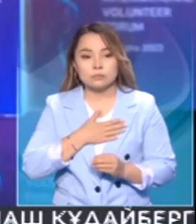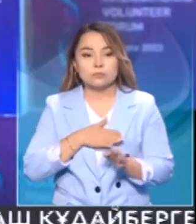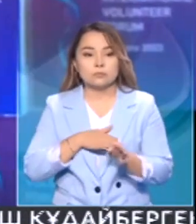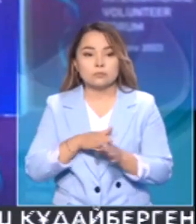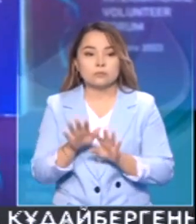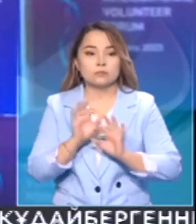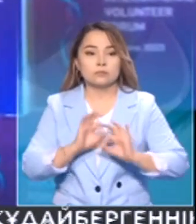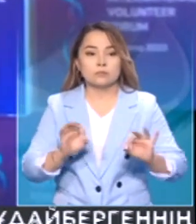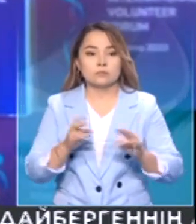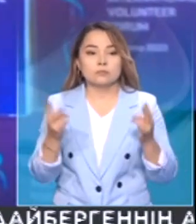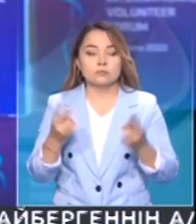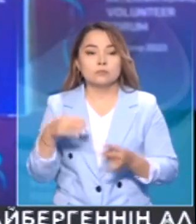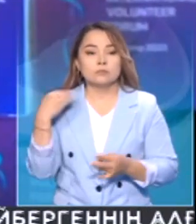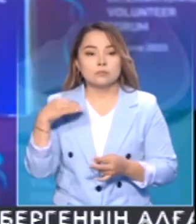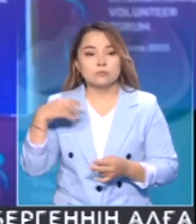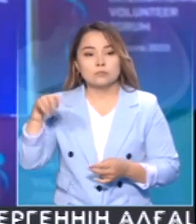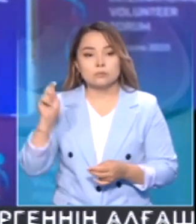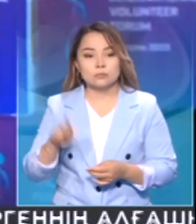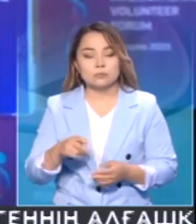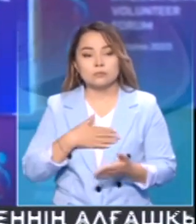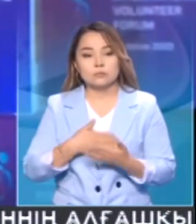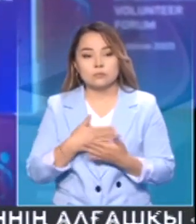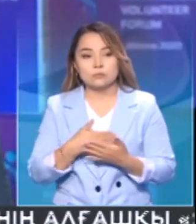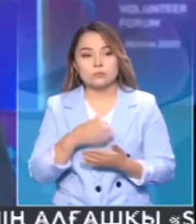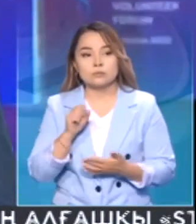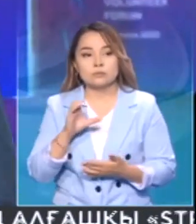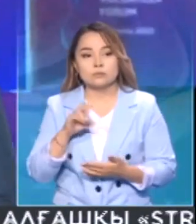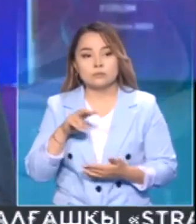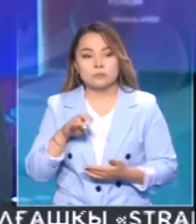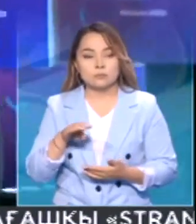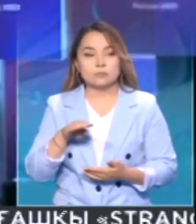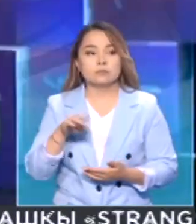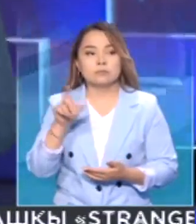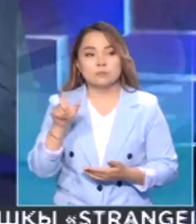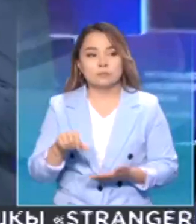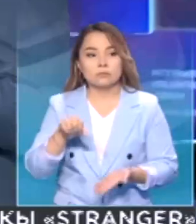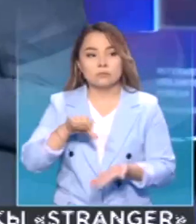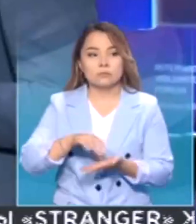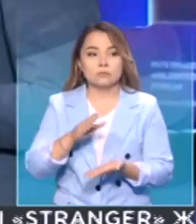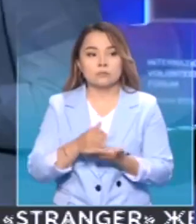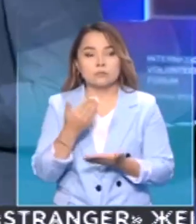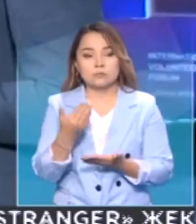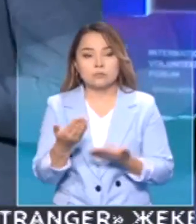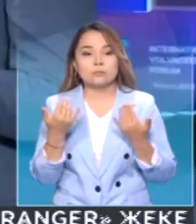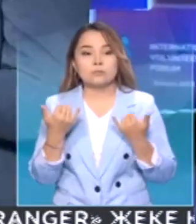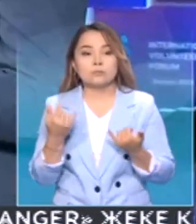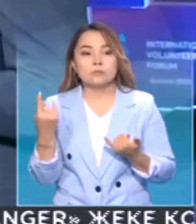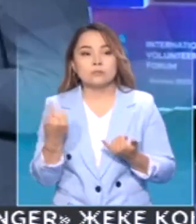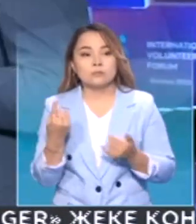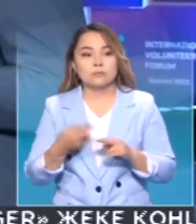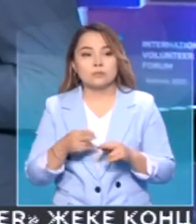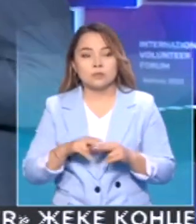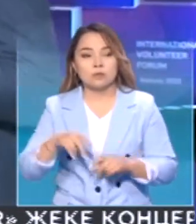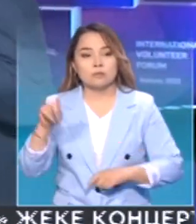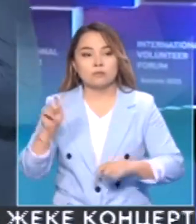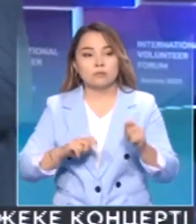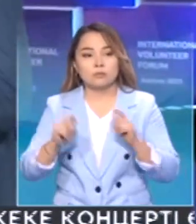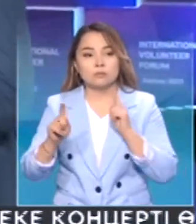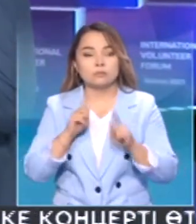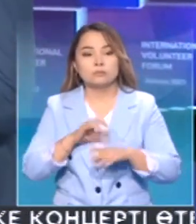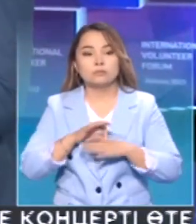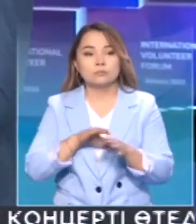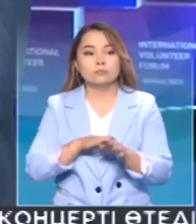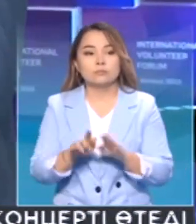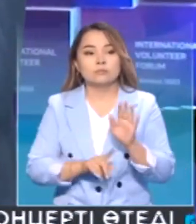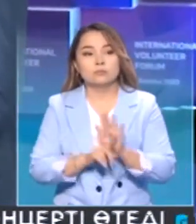толық айтып беру үшін Түркістаннан келген волонтер Асылзат Құрманова қасымда тұр. Асылзат, бірінші форумнан бастасақ, сіз